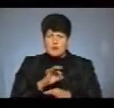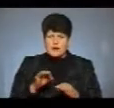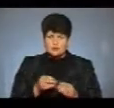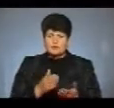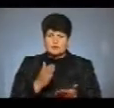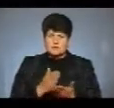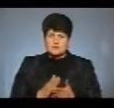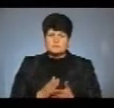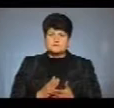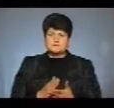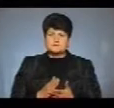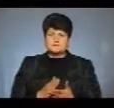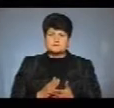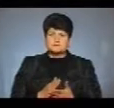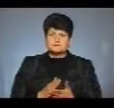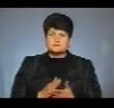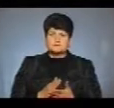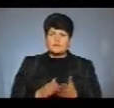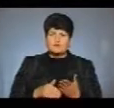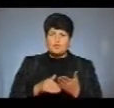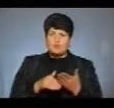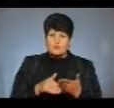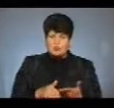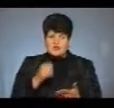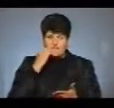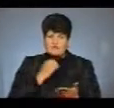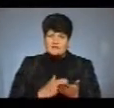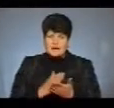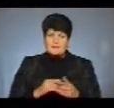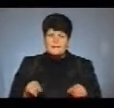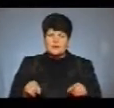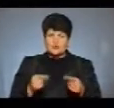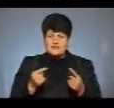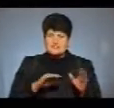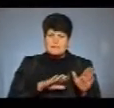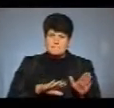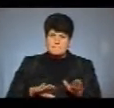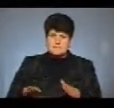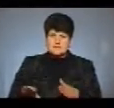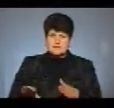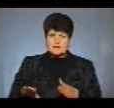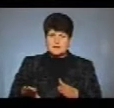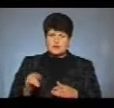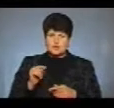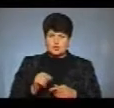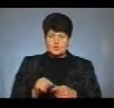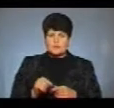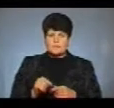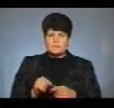полягає в допомозі ветеранам реабілітуватися після завершення, після того, коли вони повертаються